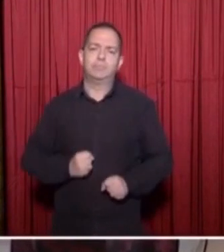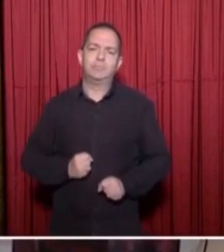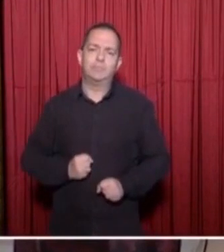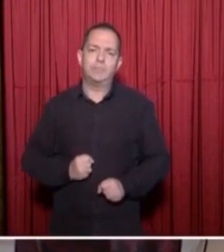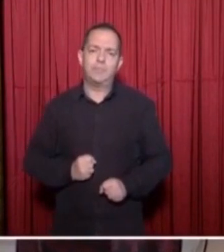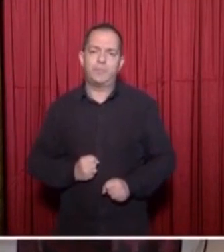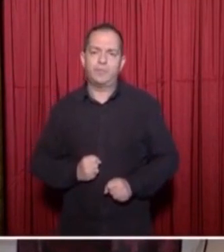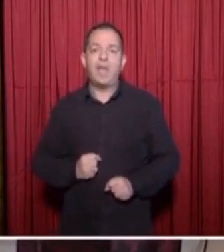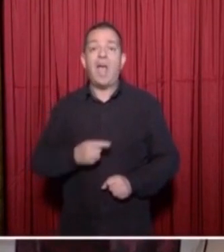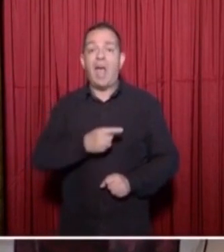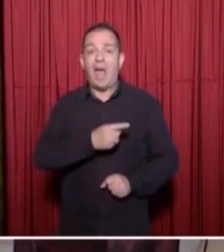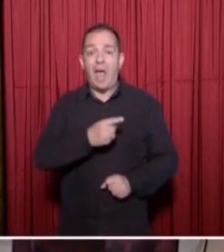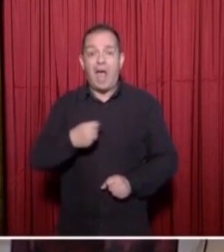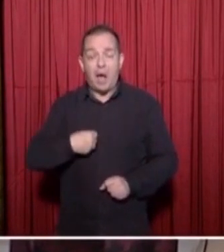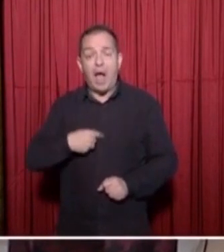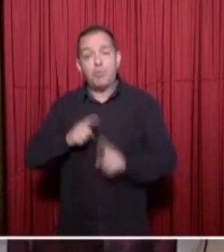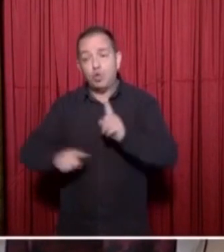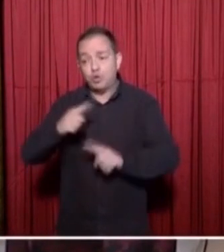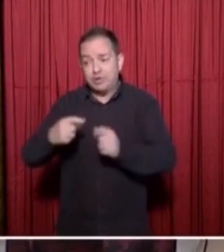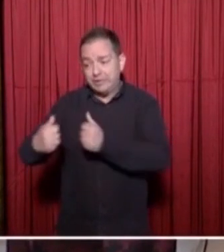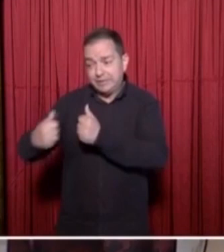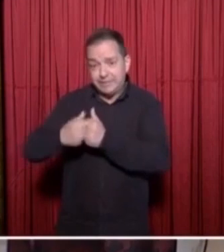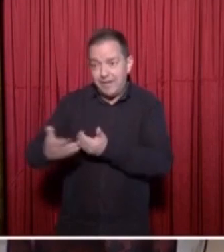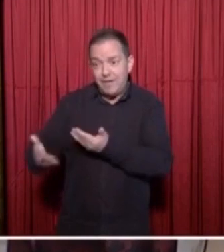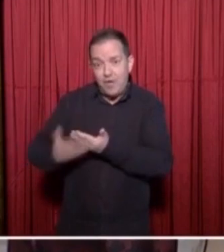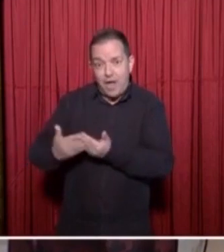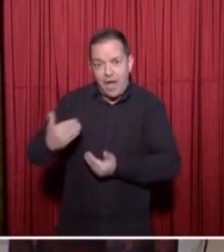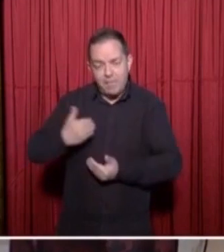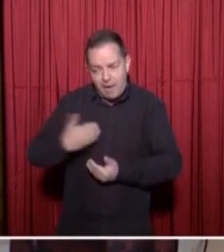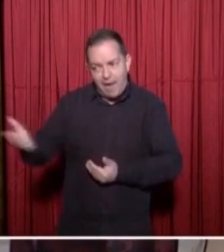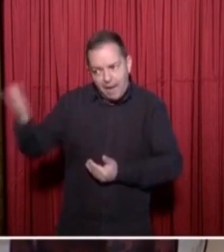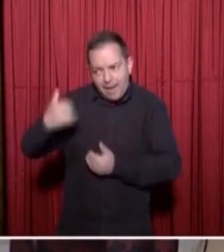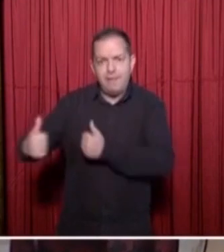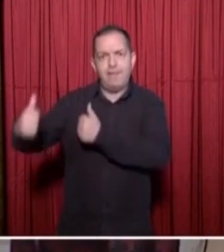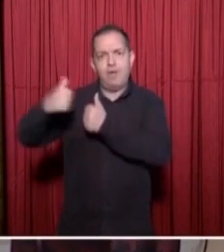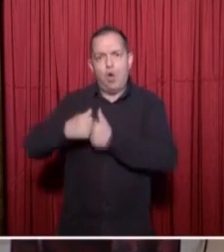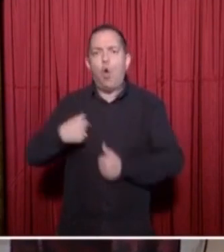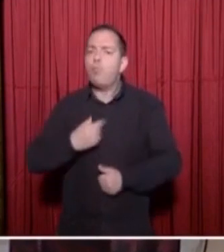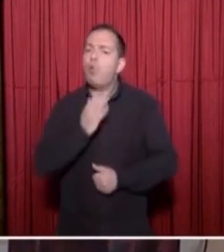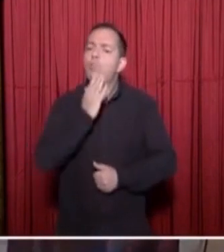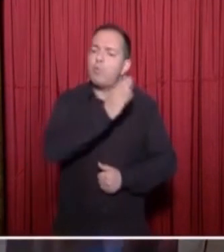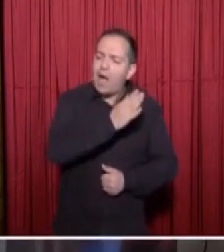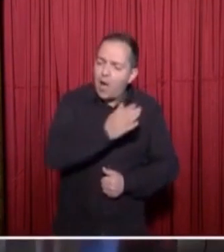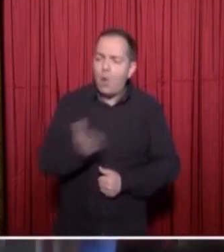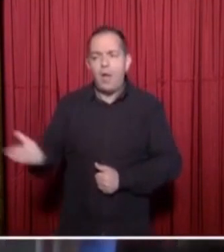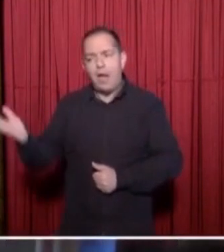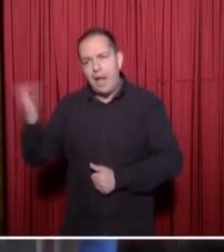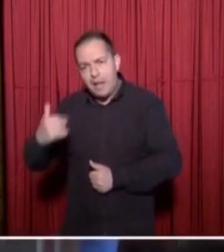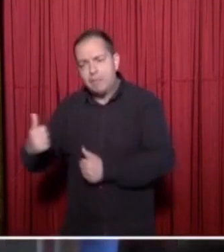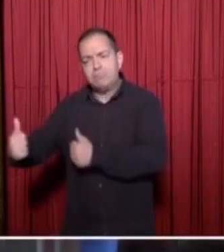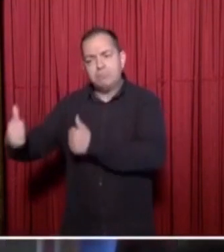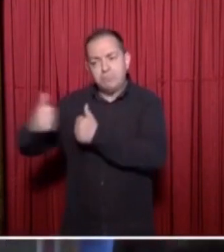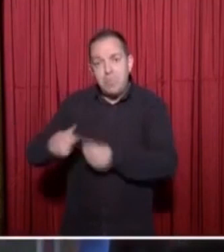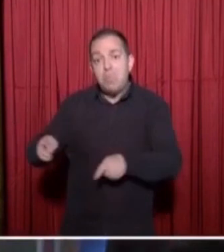Εάν εμή διακονήτης, εμή ακολουθήτω, και όπου είμαι εγώ, εκεί και